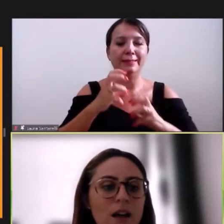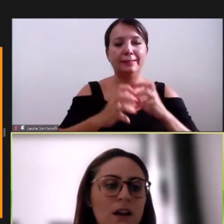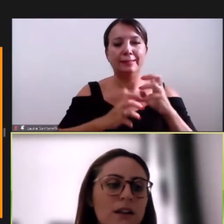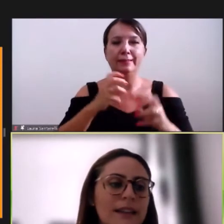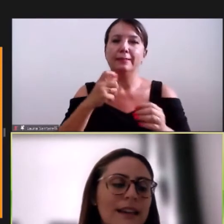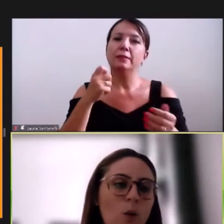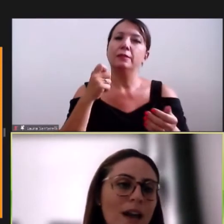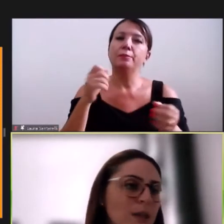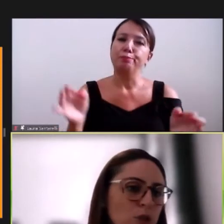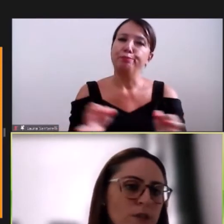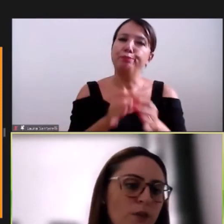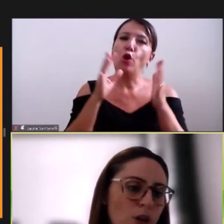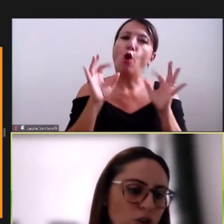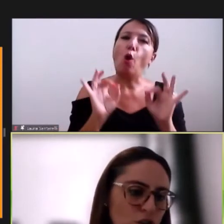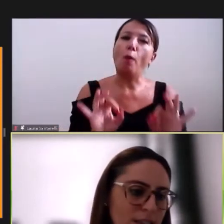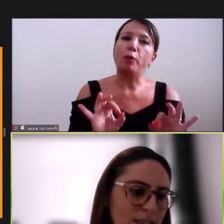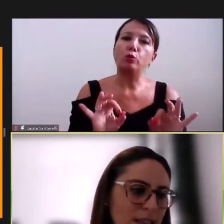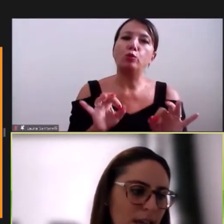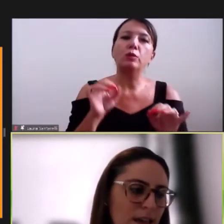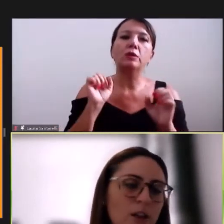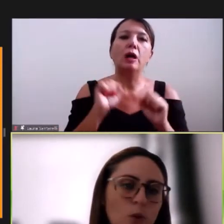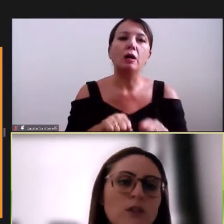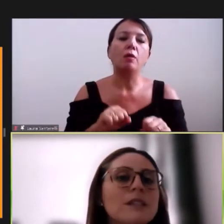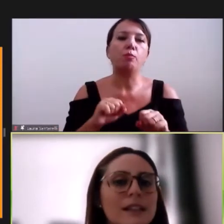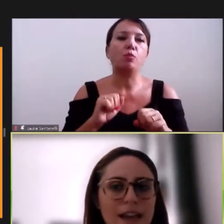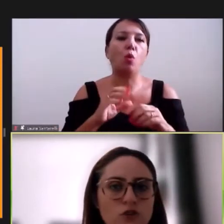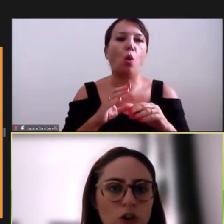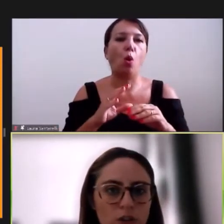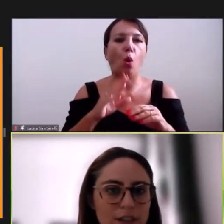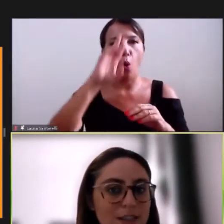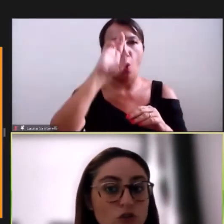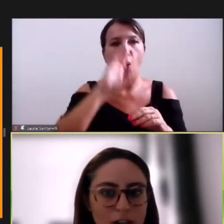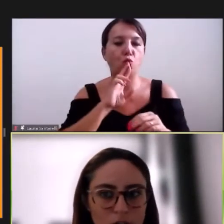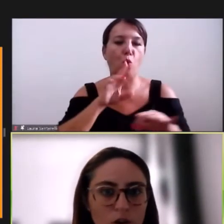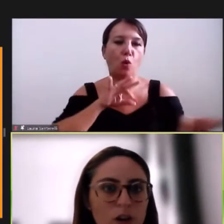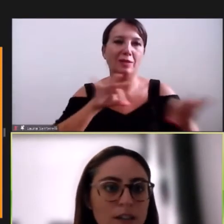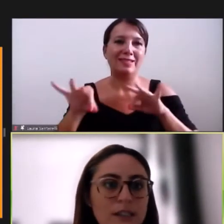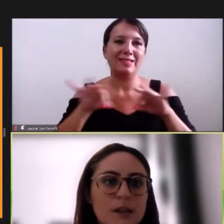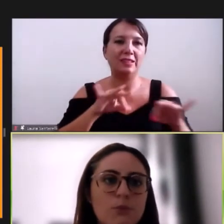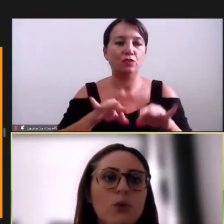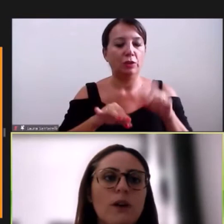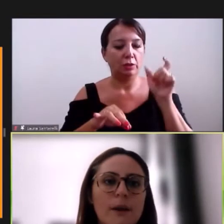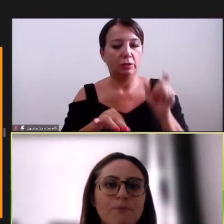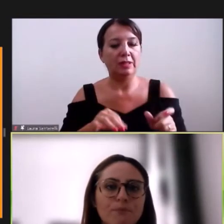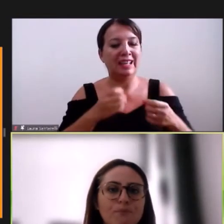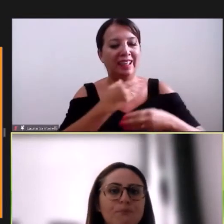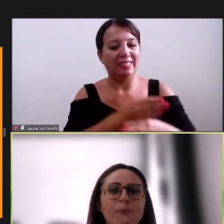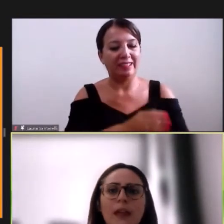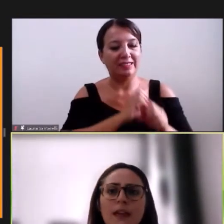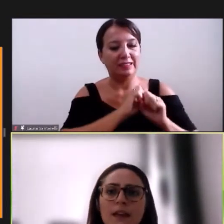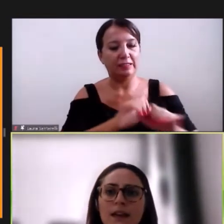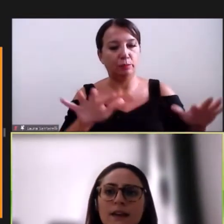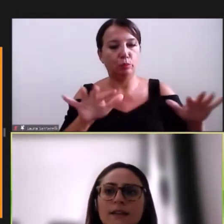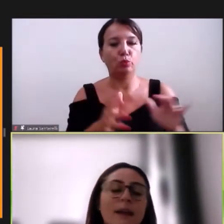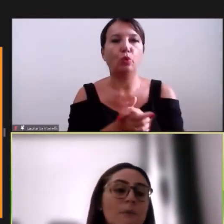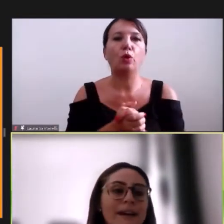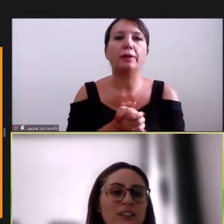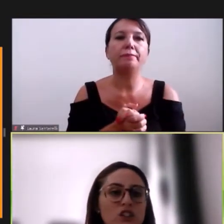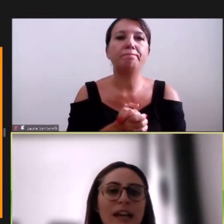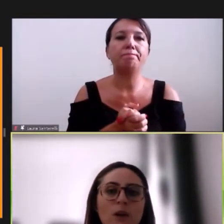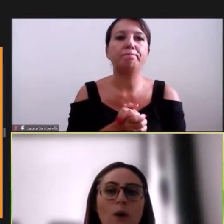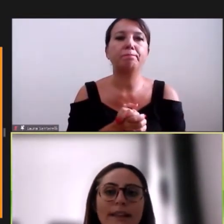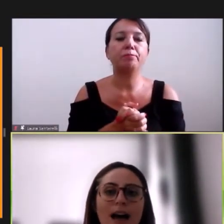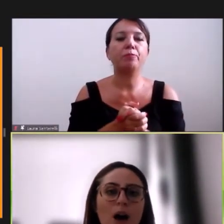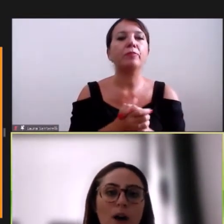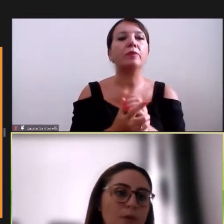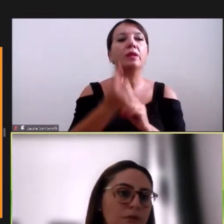opportunità nelle quali può svolgersi il ruolo strategico del soggetto distributore. La prima